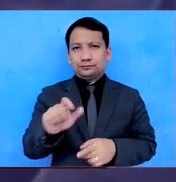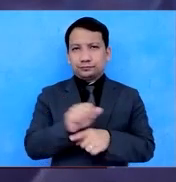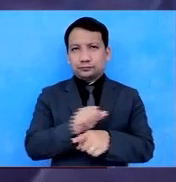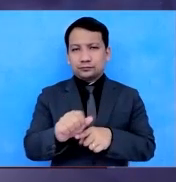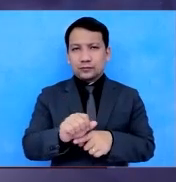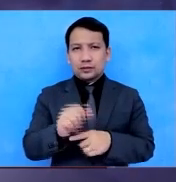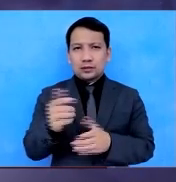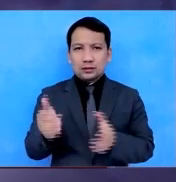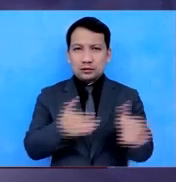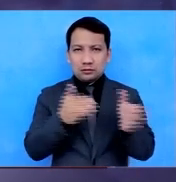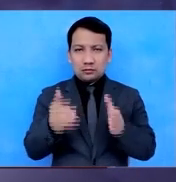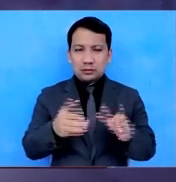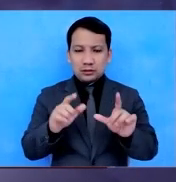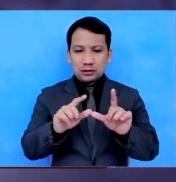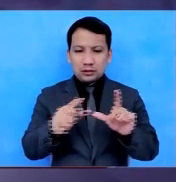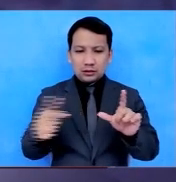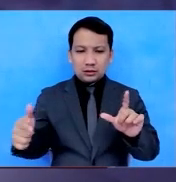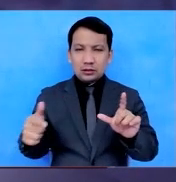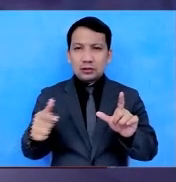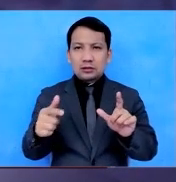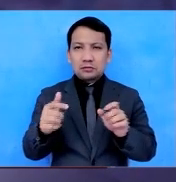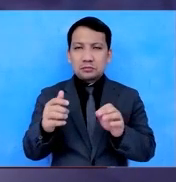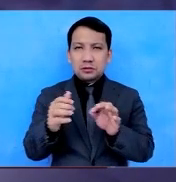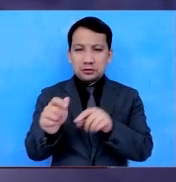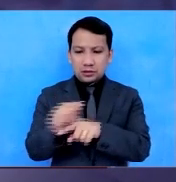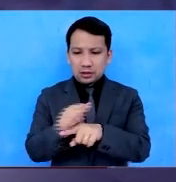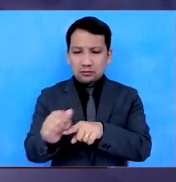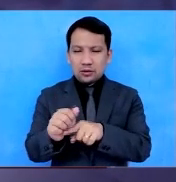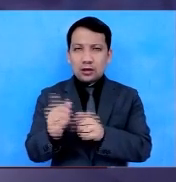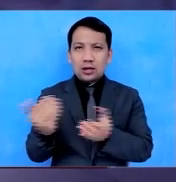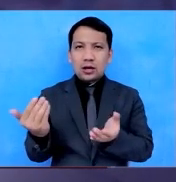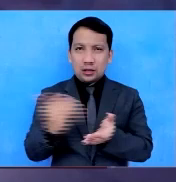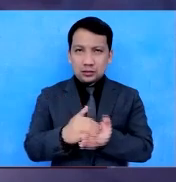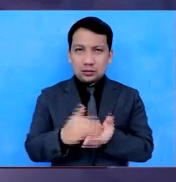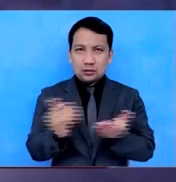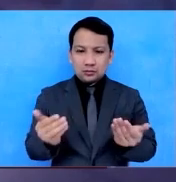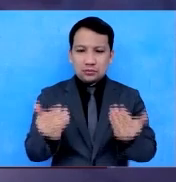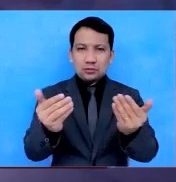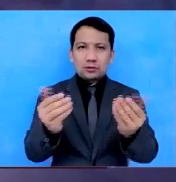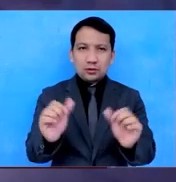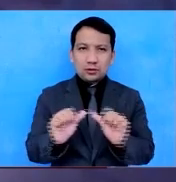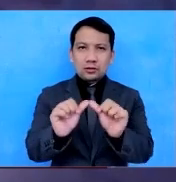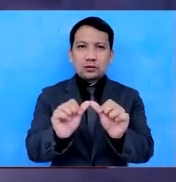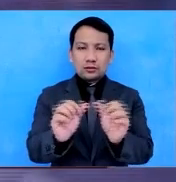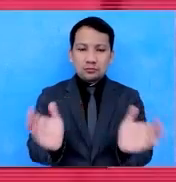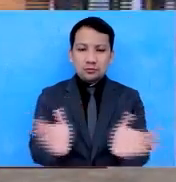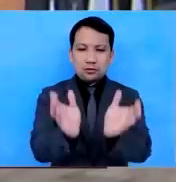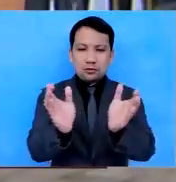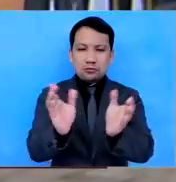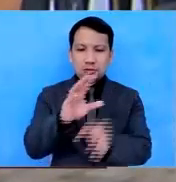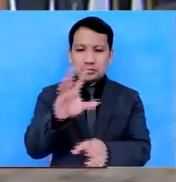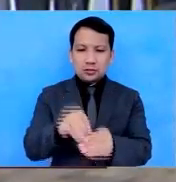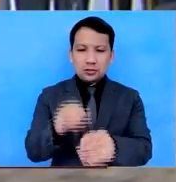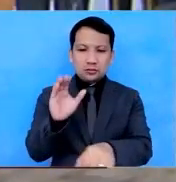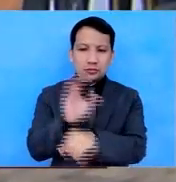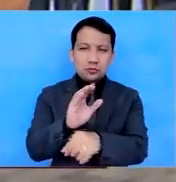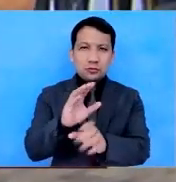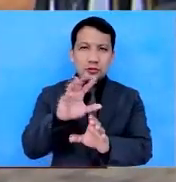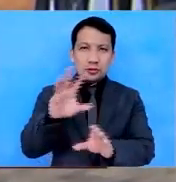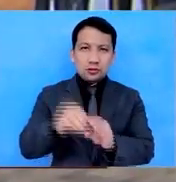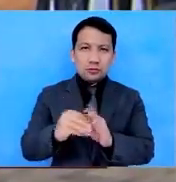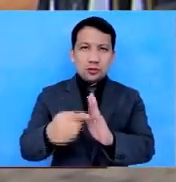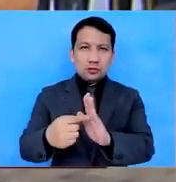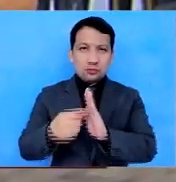Literacy Training Service. Pero ngayon, muling isinusulong ang mandatory ROTC sa kolehiyo. Maging